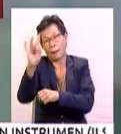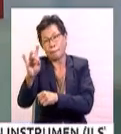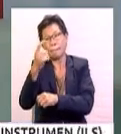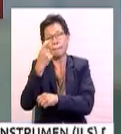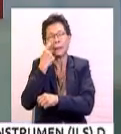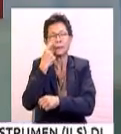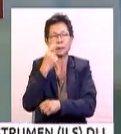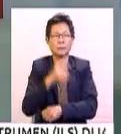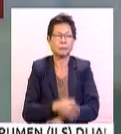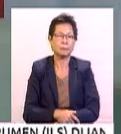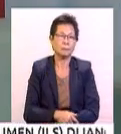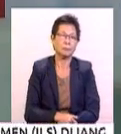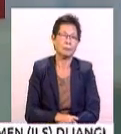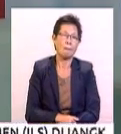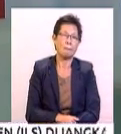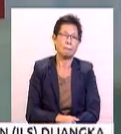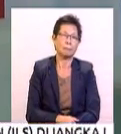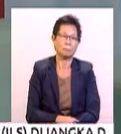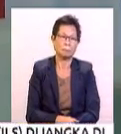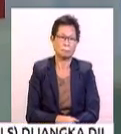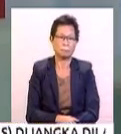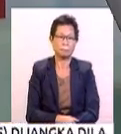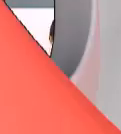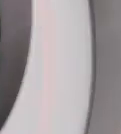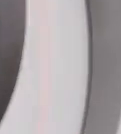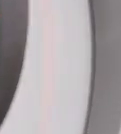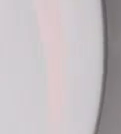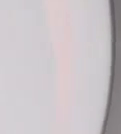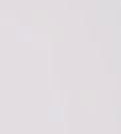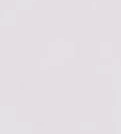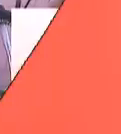2,468 mata. Memang